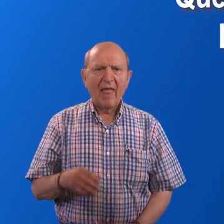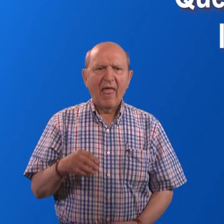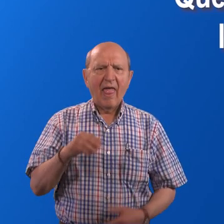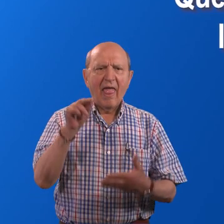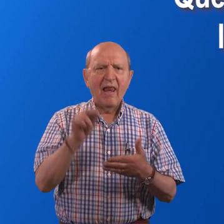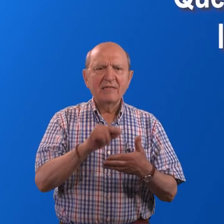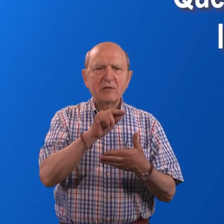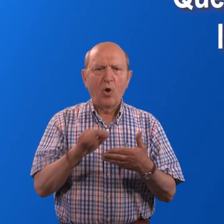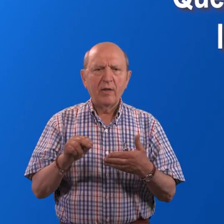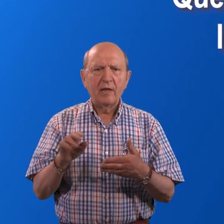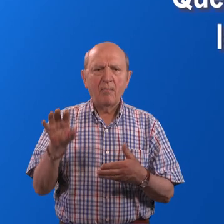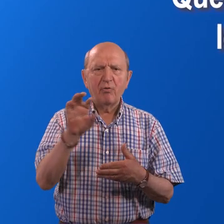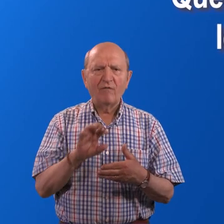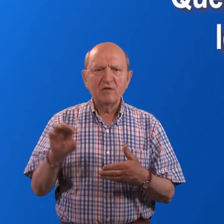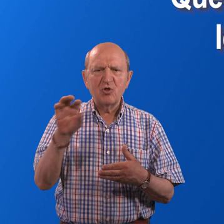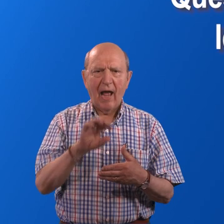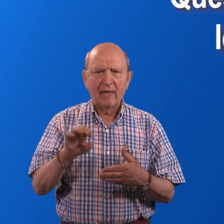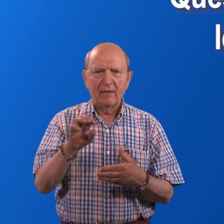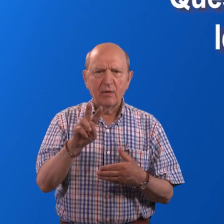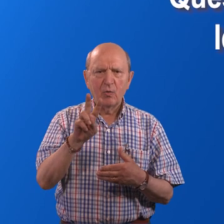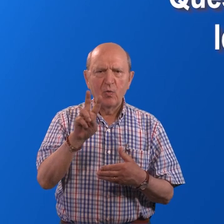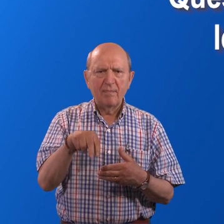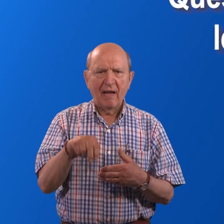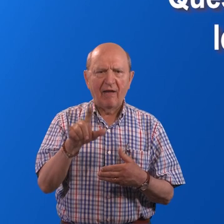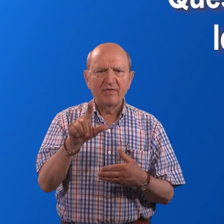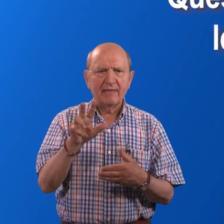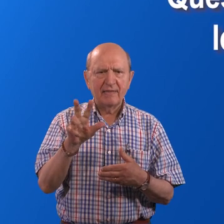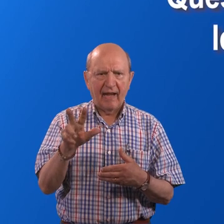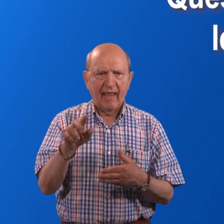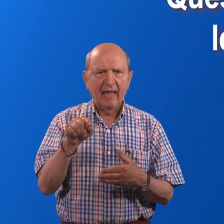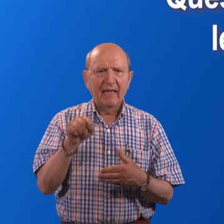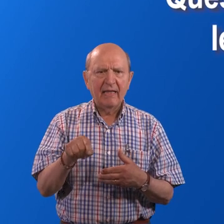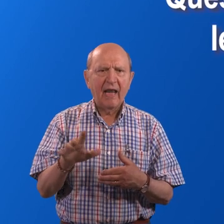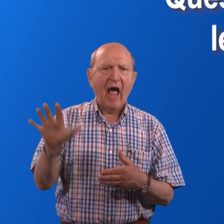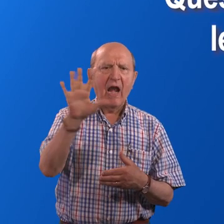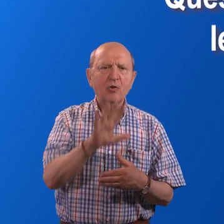elezioni provinciali 2023 in Alto Adige